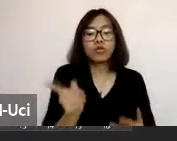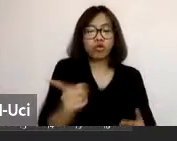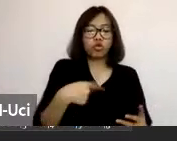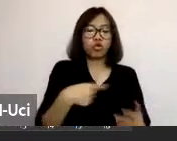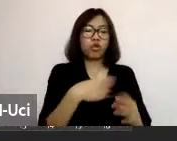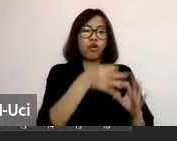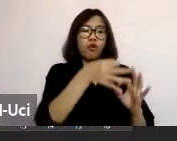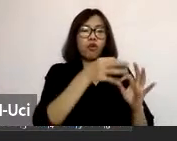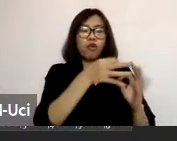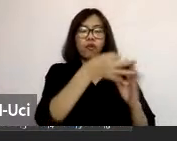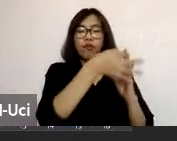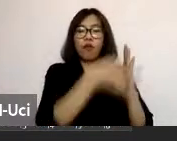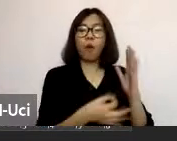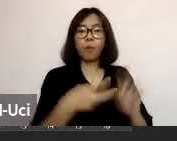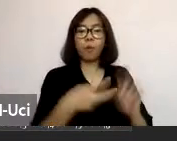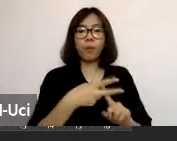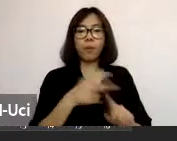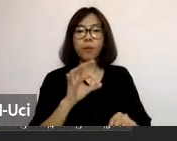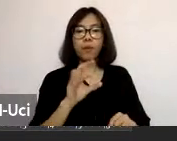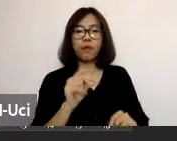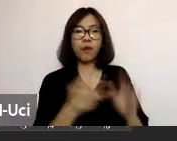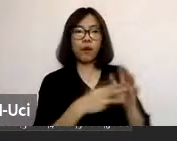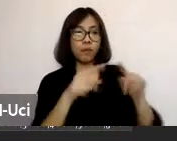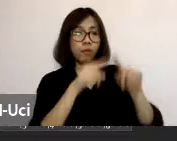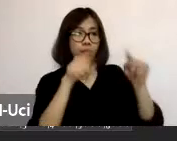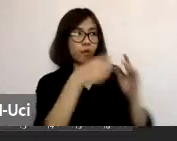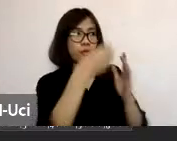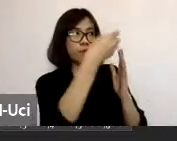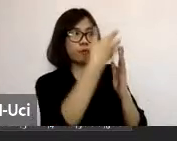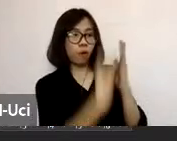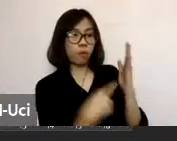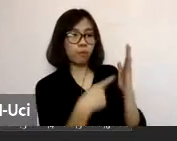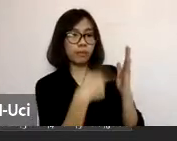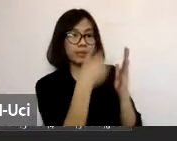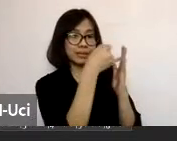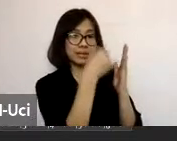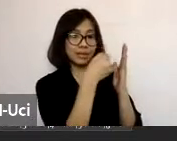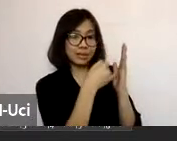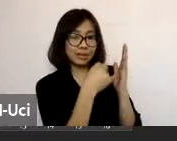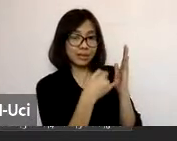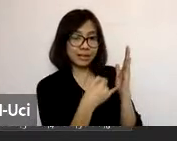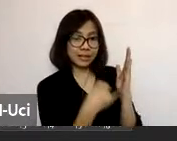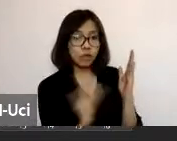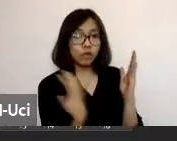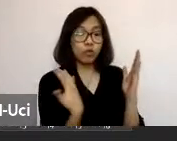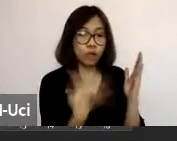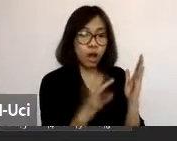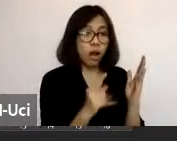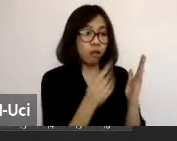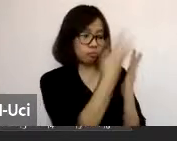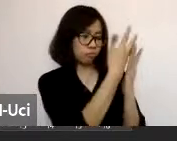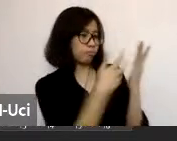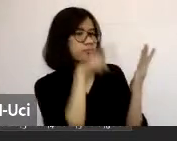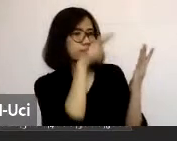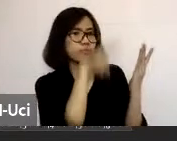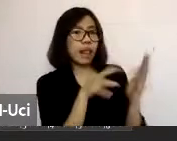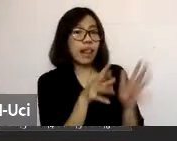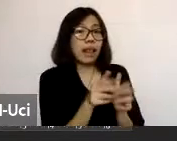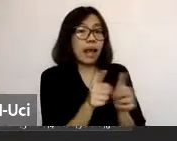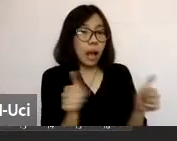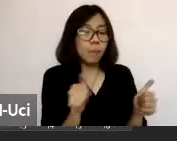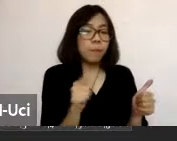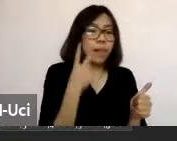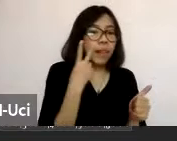dengan bukti-bukti apabila sudah lengkap ini ada pembagian disini apabila masuk ke dalam ranahnya